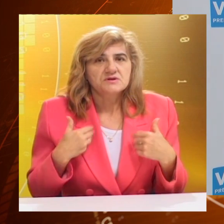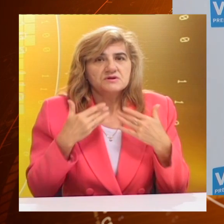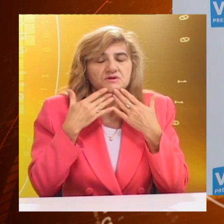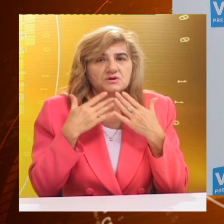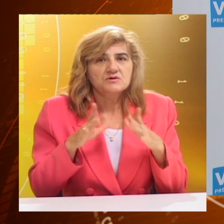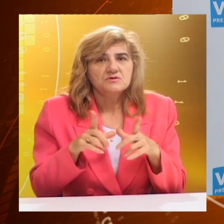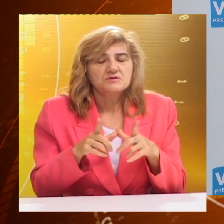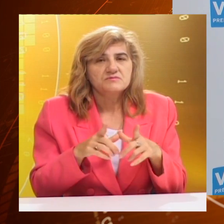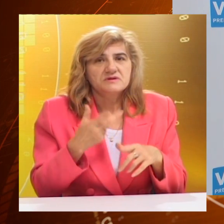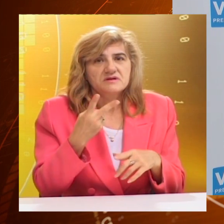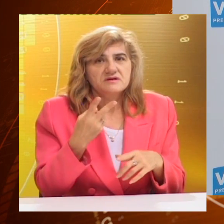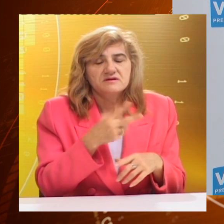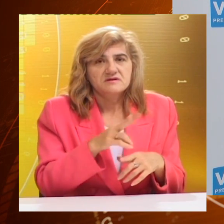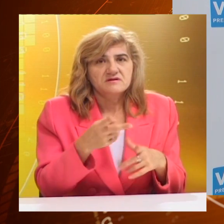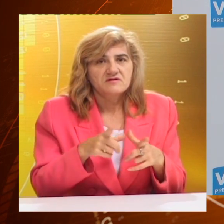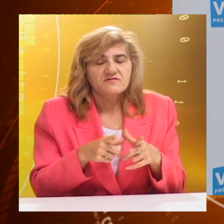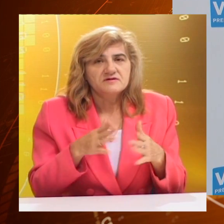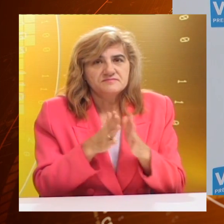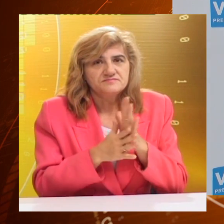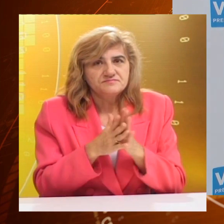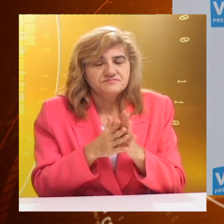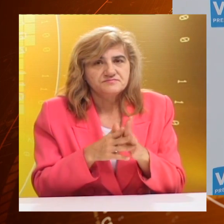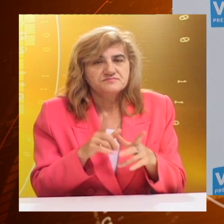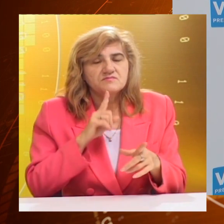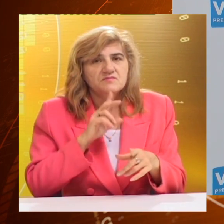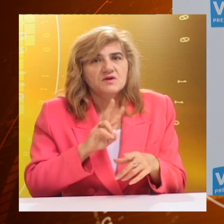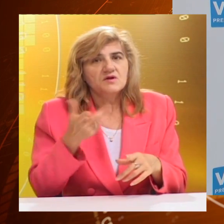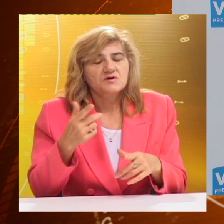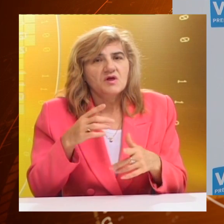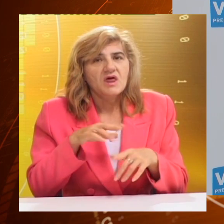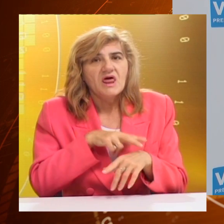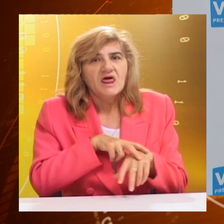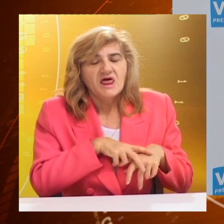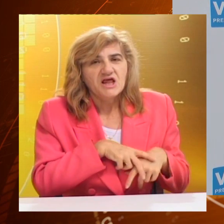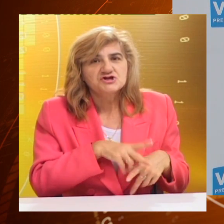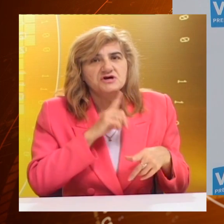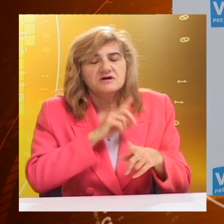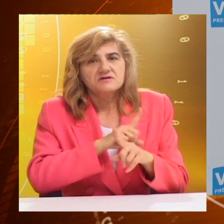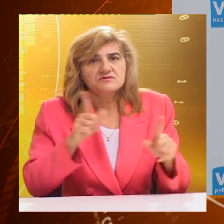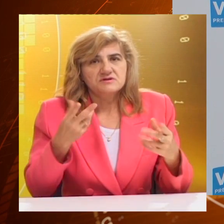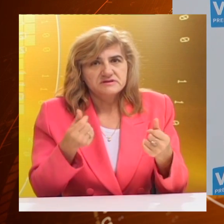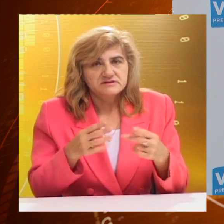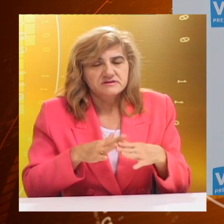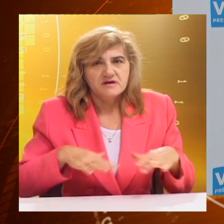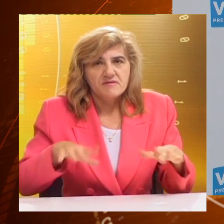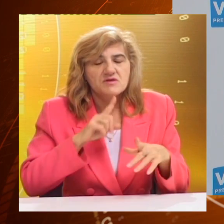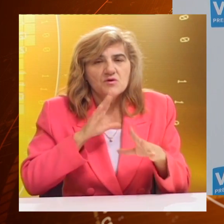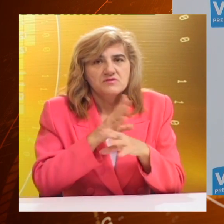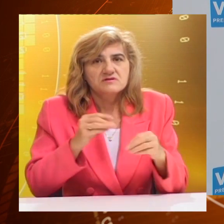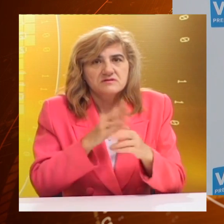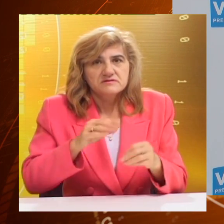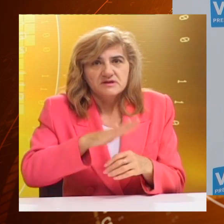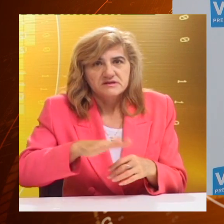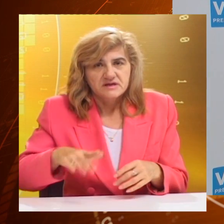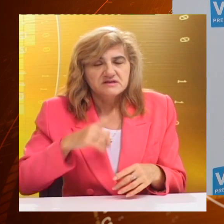što smo danas uspjeli da ugostimo dve strane organizacije, jednu koja dolazi iz Belgije i jednu koja dolazi iz Grčke i također organizaciju za